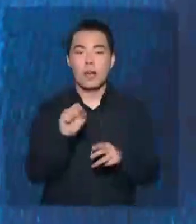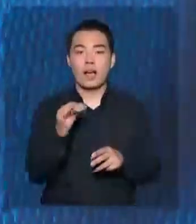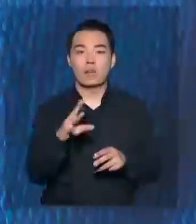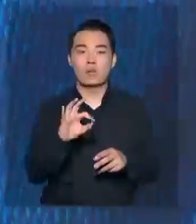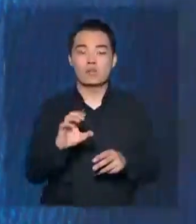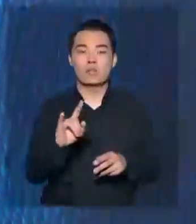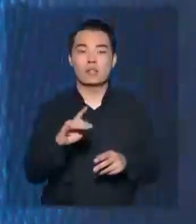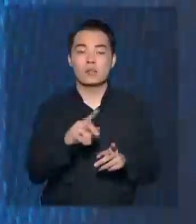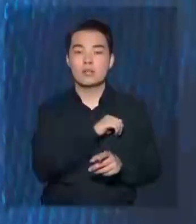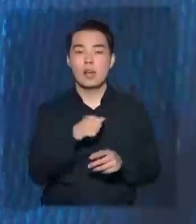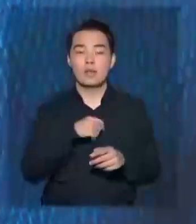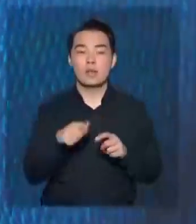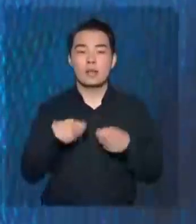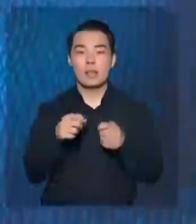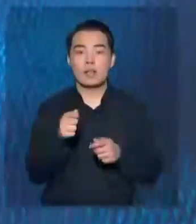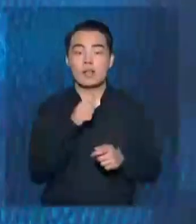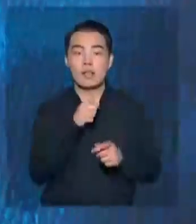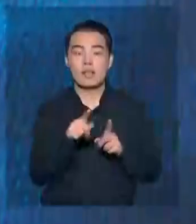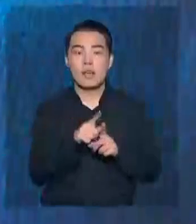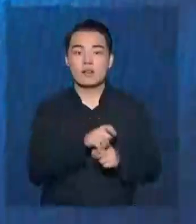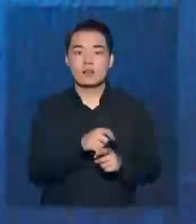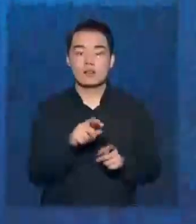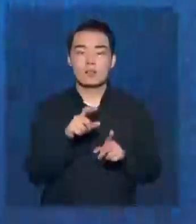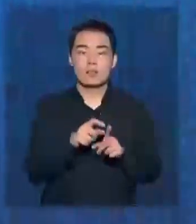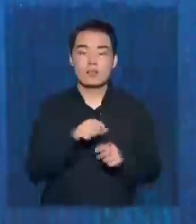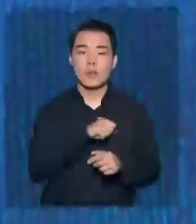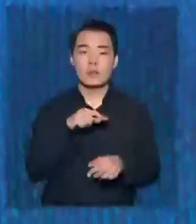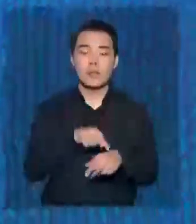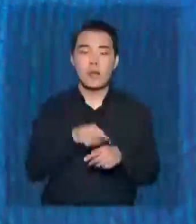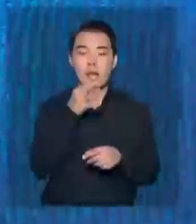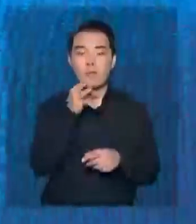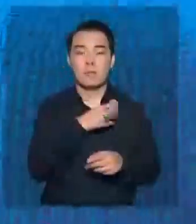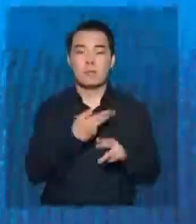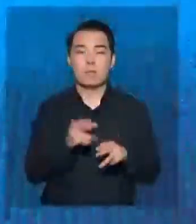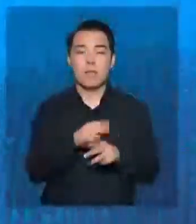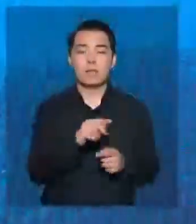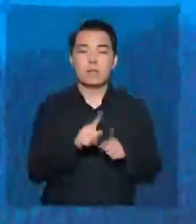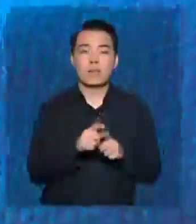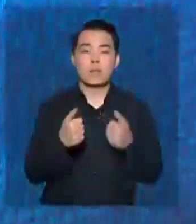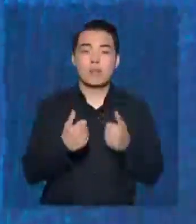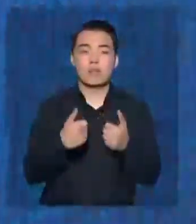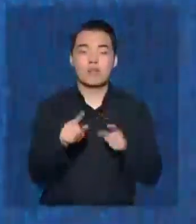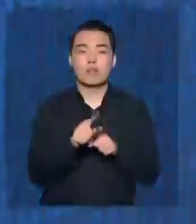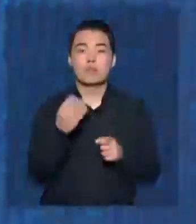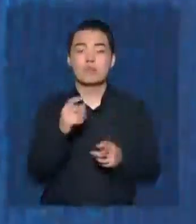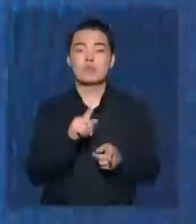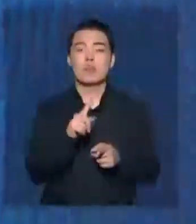Сарым арнамыздың тілшісіне берген сұхбатында осындай ойын білдірді. Саяси додаға қатысты тағы қандай